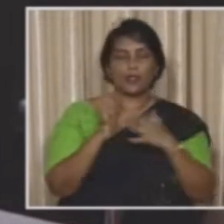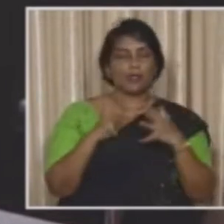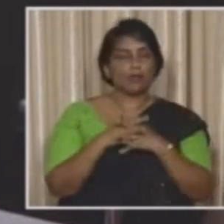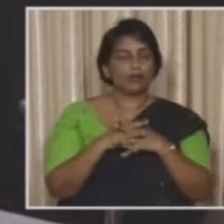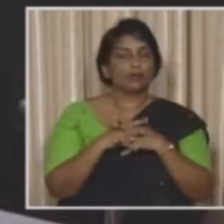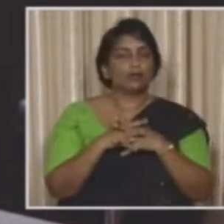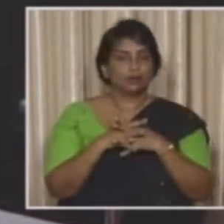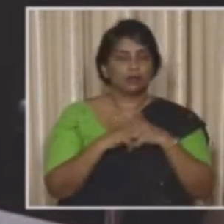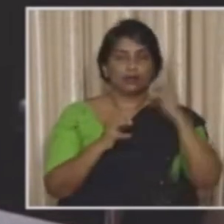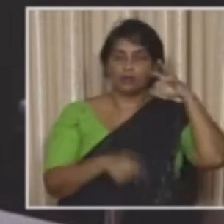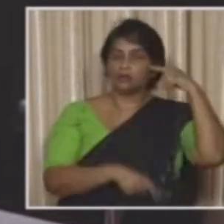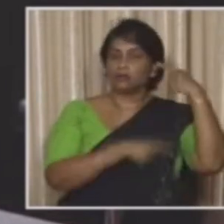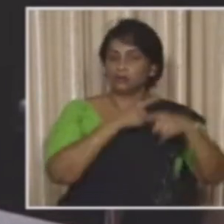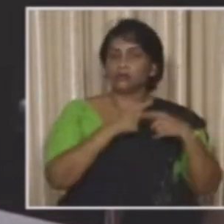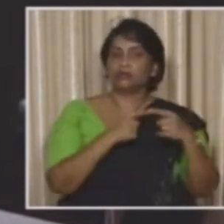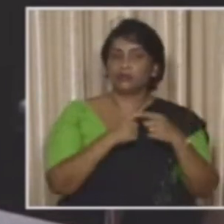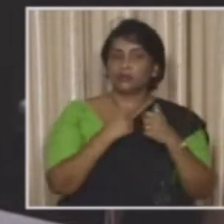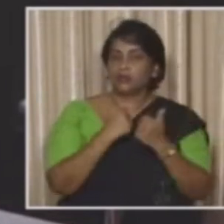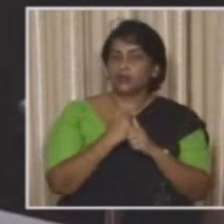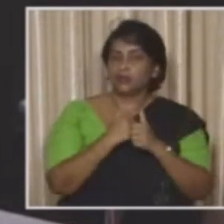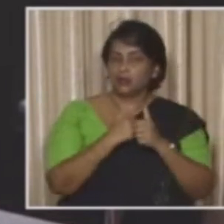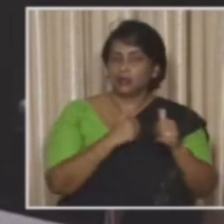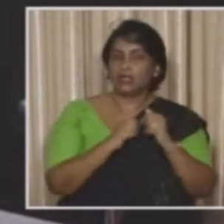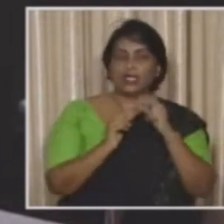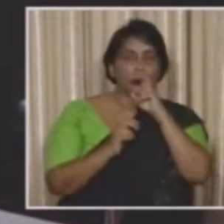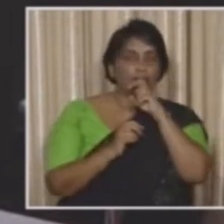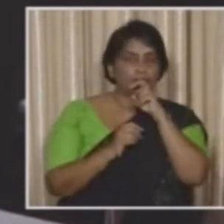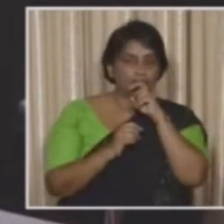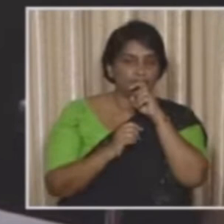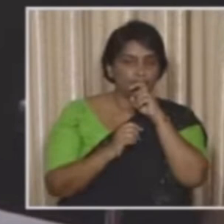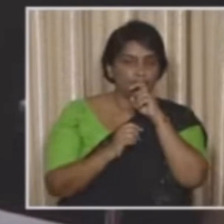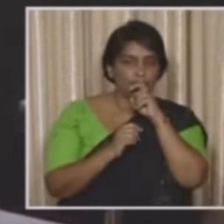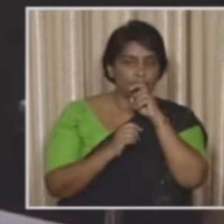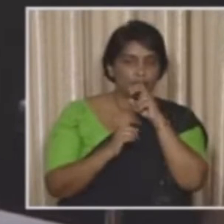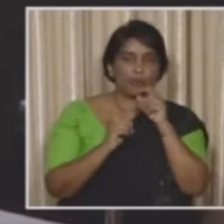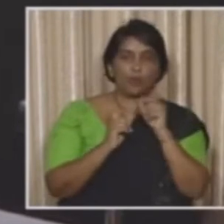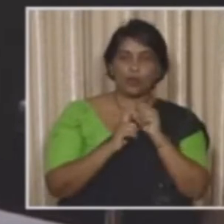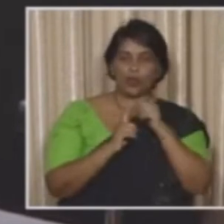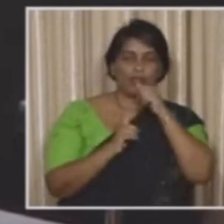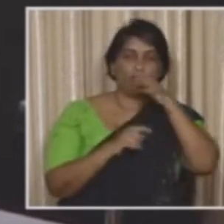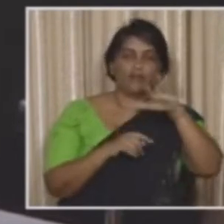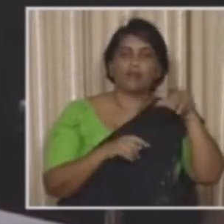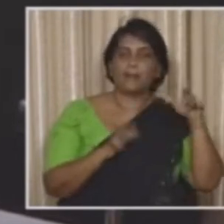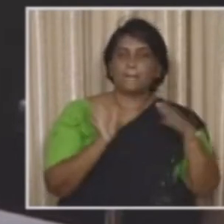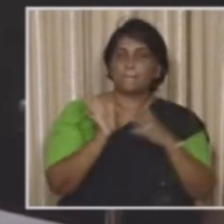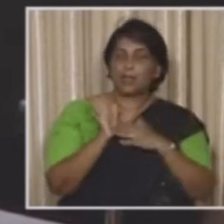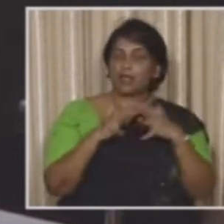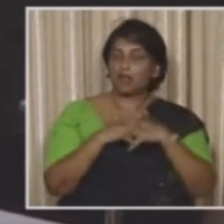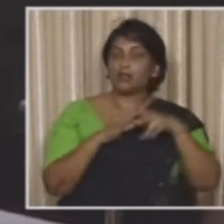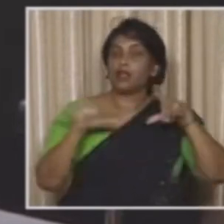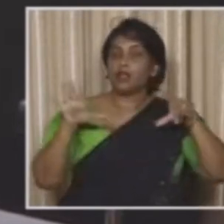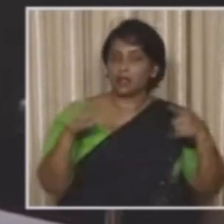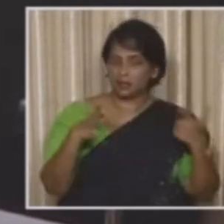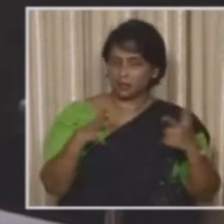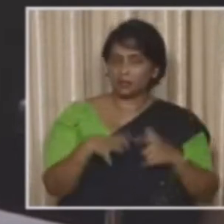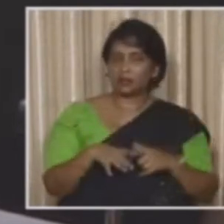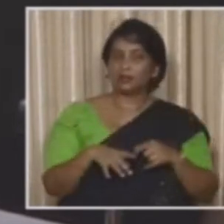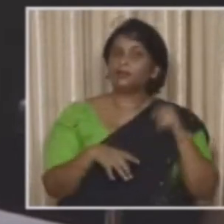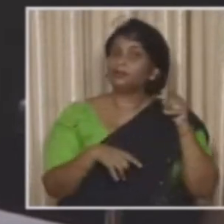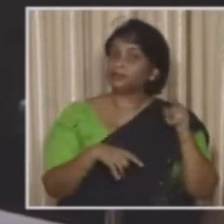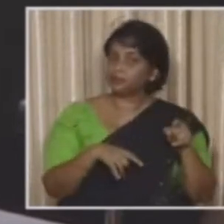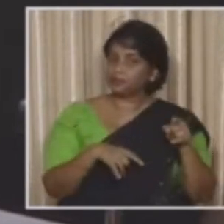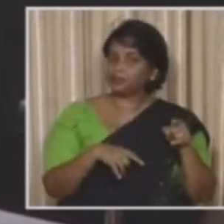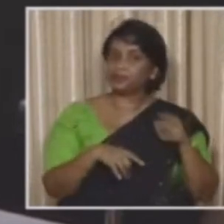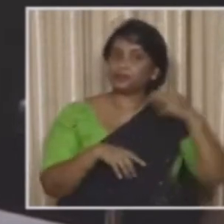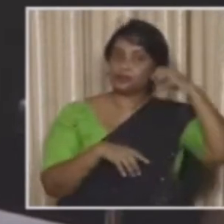800ක බලාගාරයක් අපි උදකරන සැලසුම් ගතන කිලිනොච්චි පුනකරින් වැවි මේගවට් 800ක්. ඒතොර දැන්